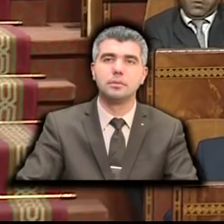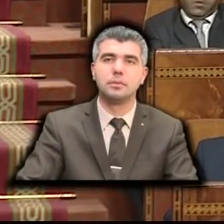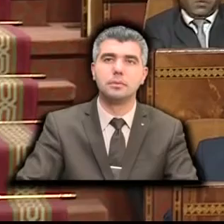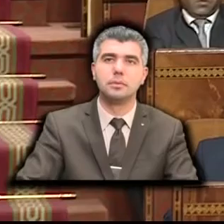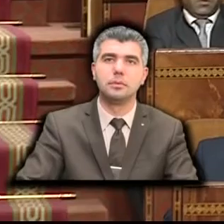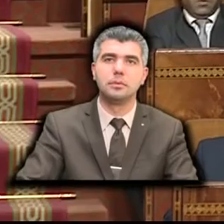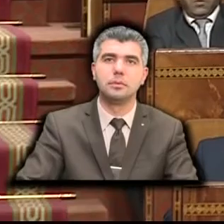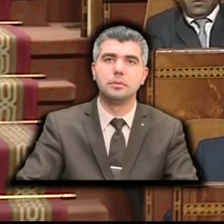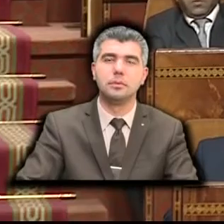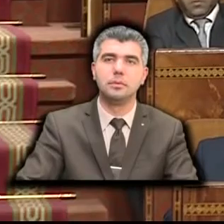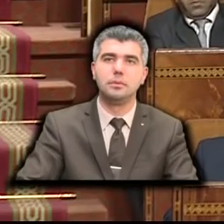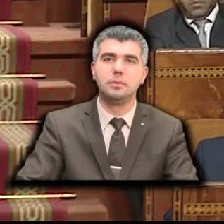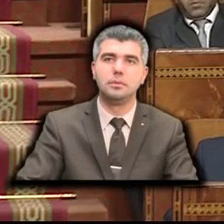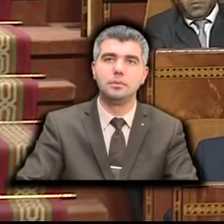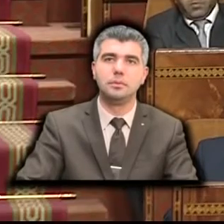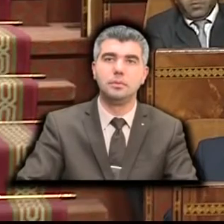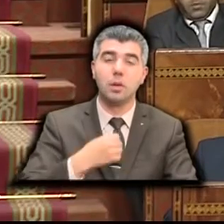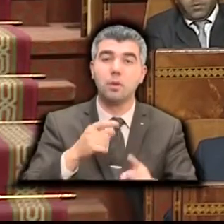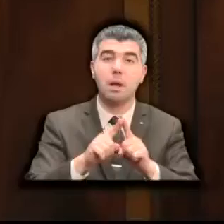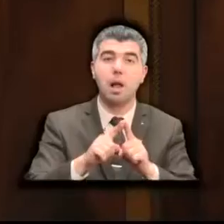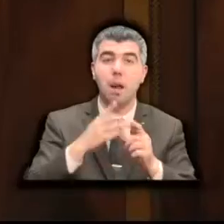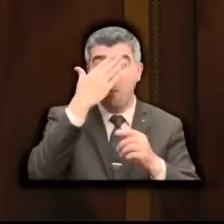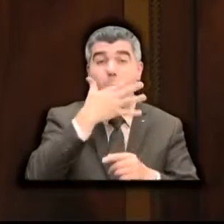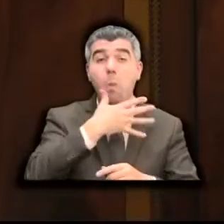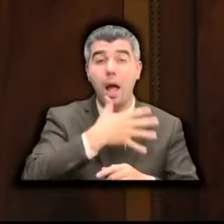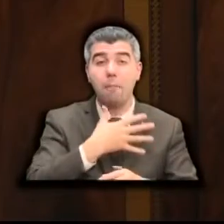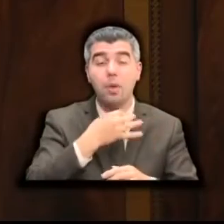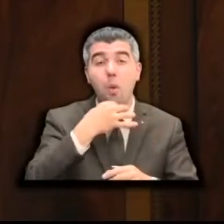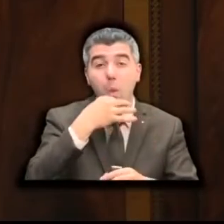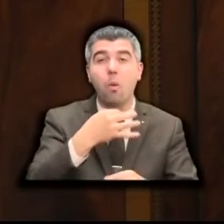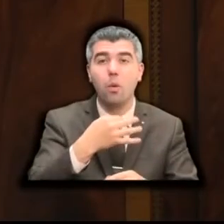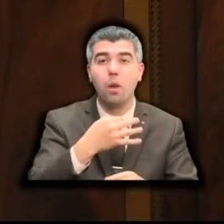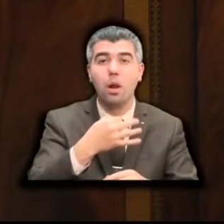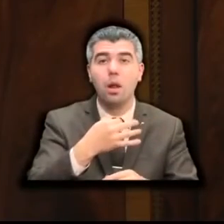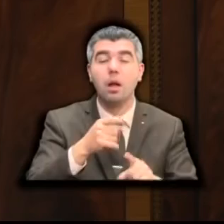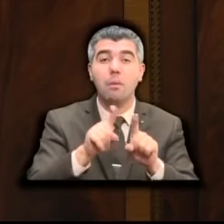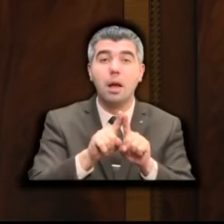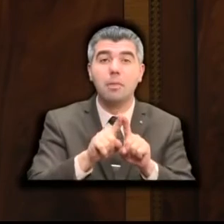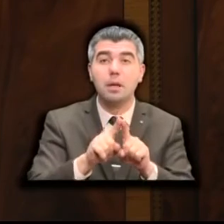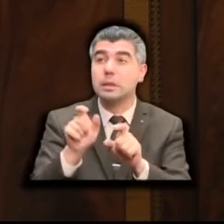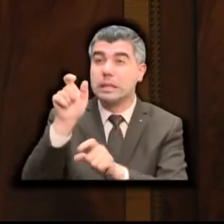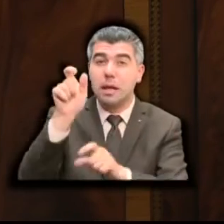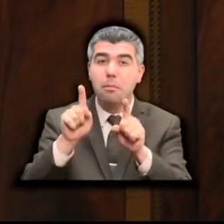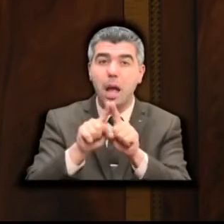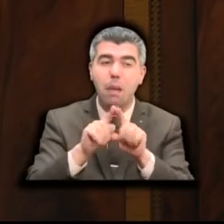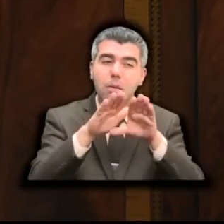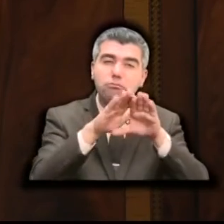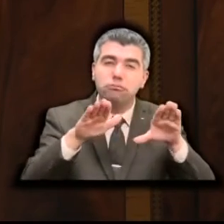تفضل كمل. يقول الرسول صلى الله عليه وسلم: من أصبح منكم آمنا في